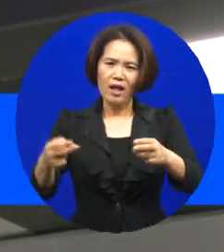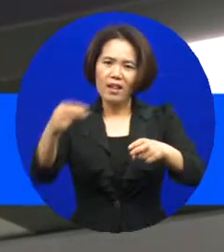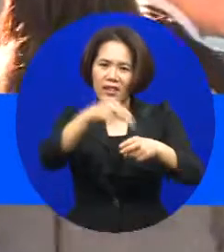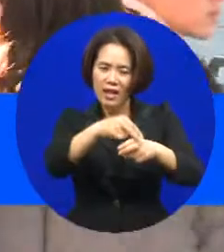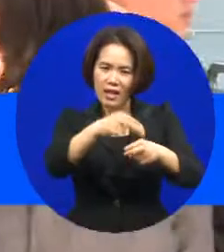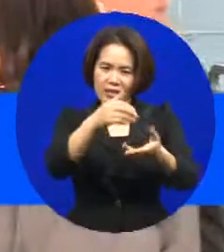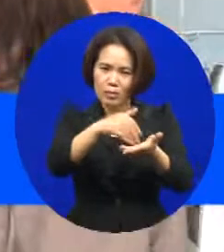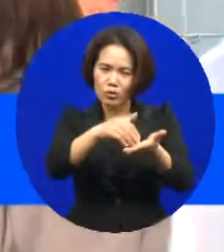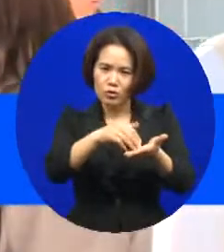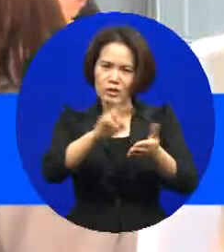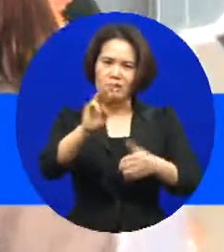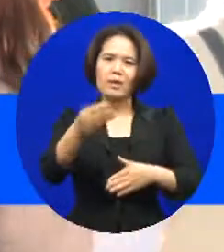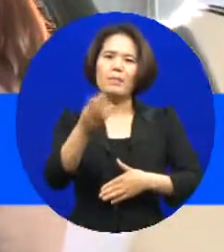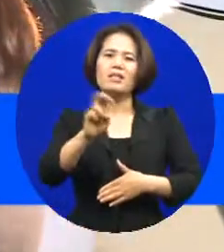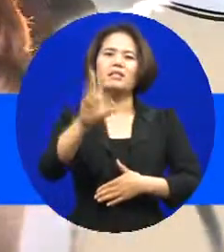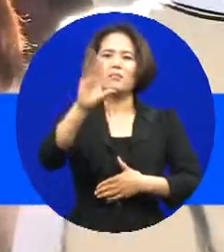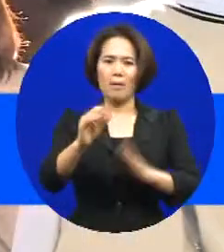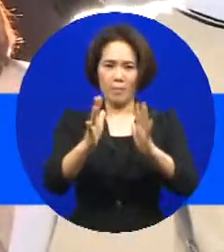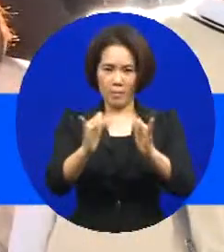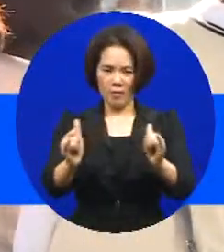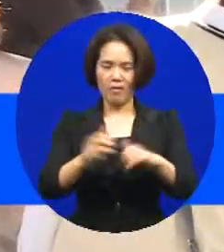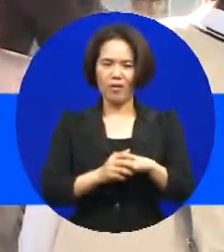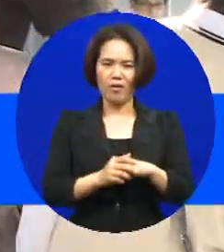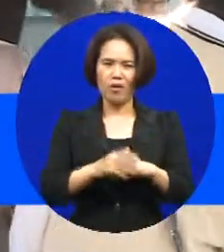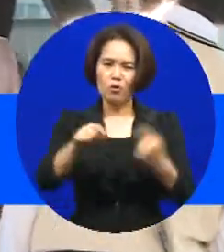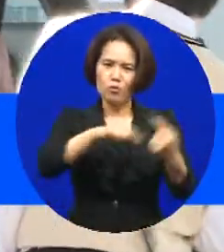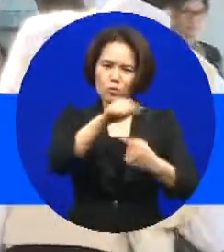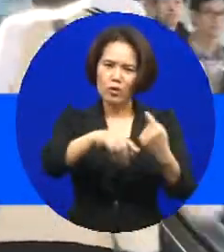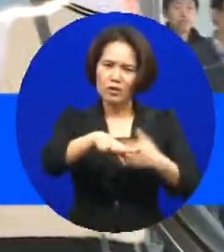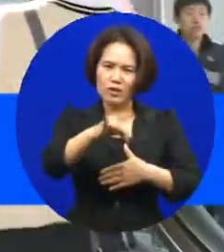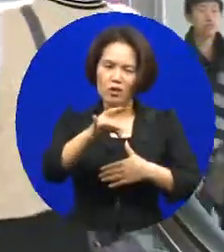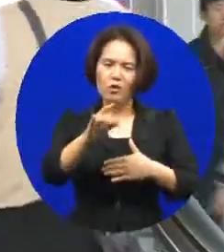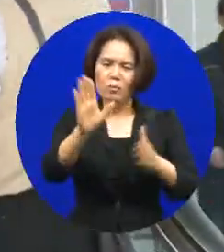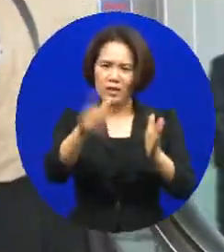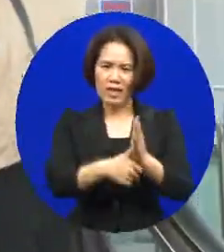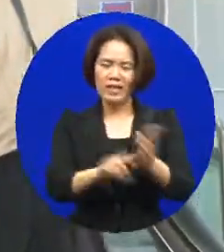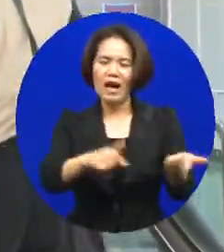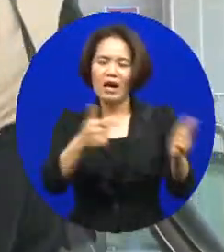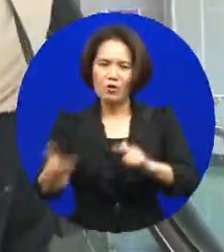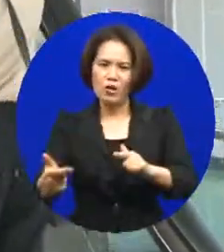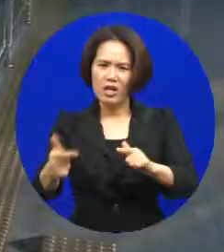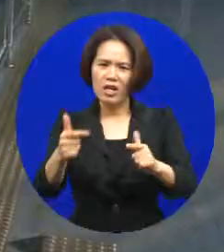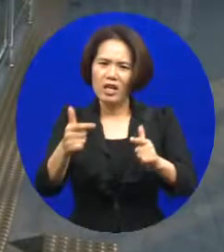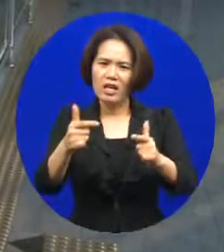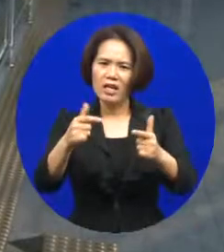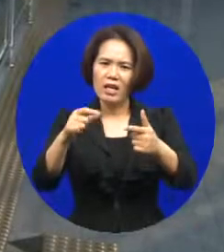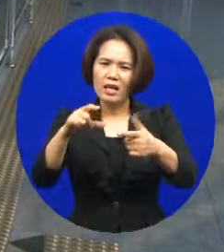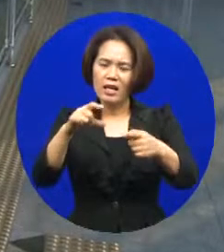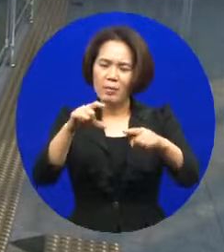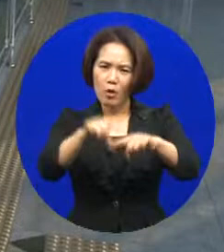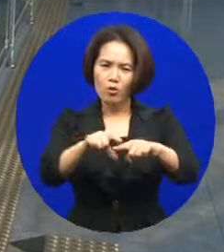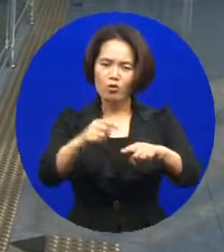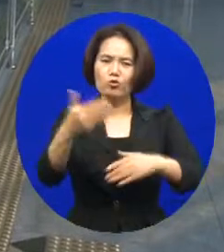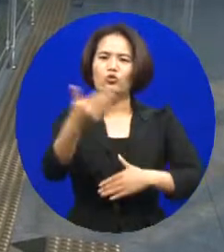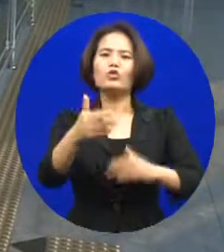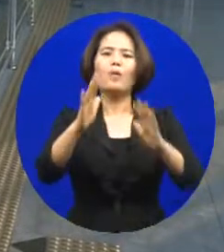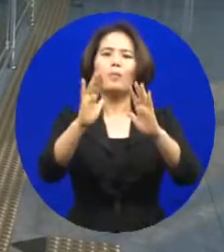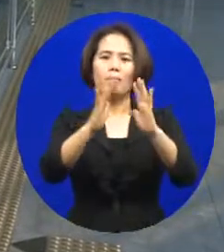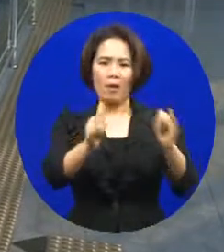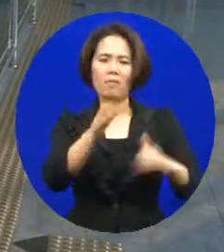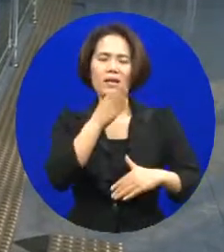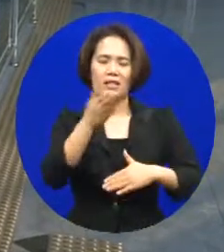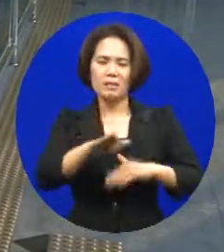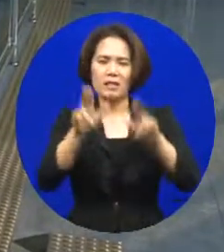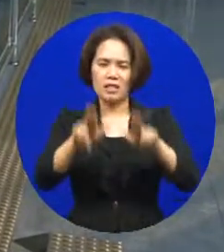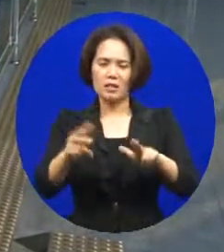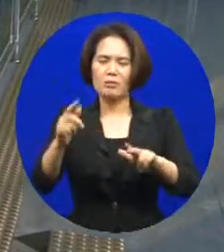약 320만 명으로 집계됐습니다. 운영 초기 하루 평균 이용객이 9천 명 수준이었으나 현재는 1만 2천